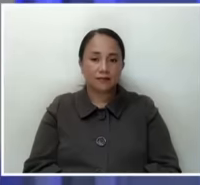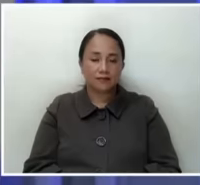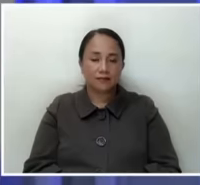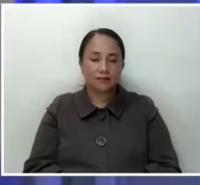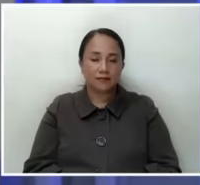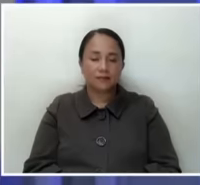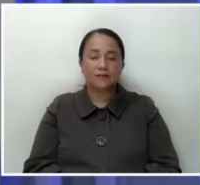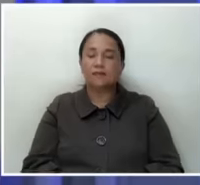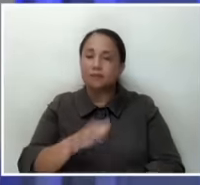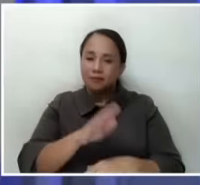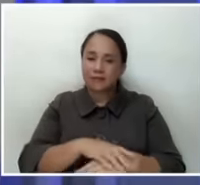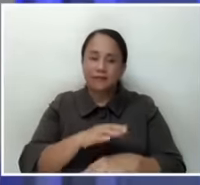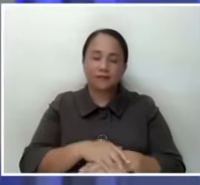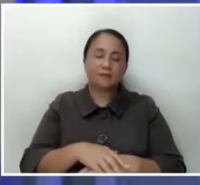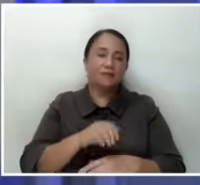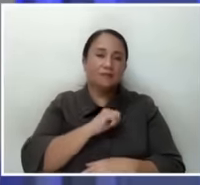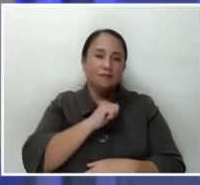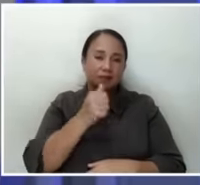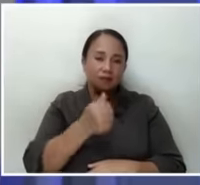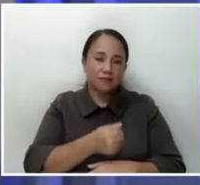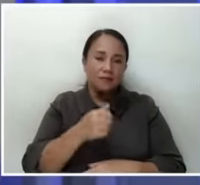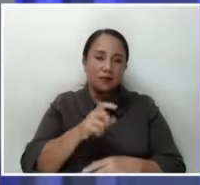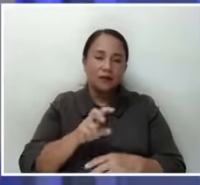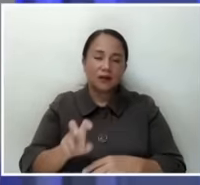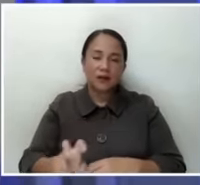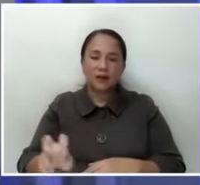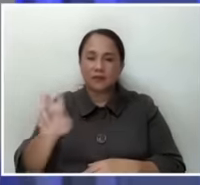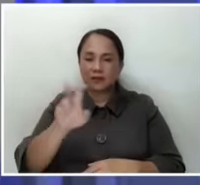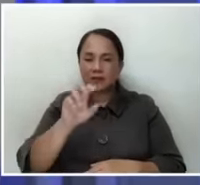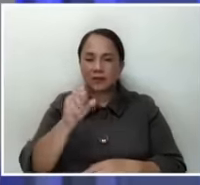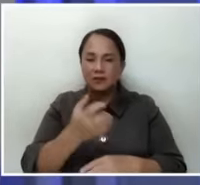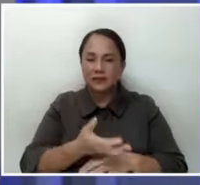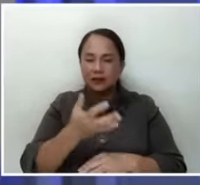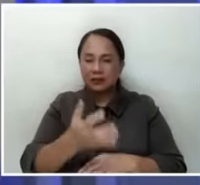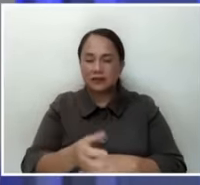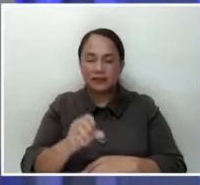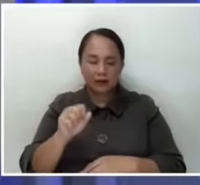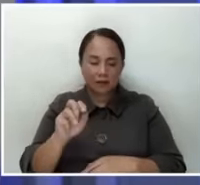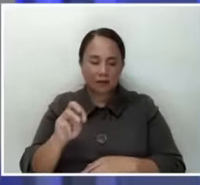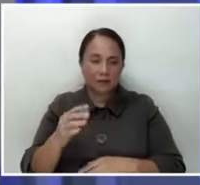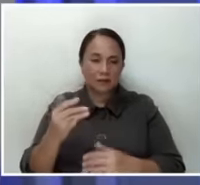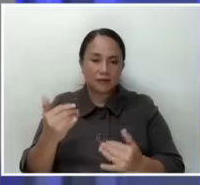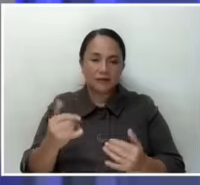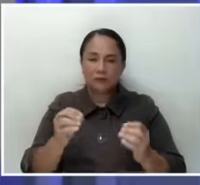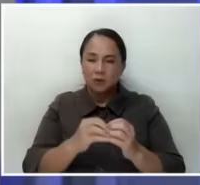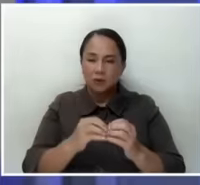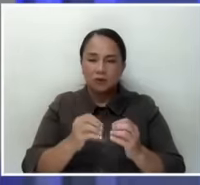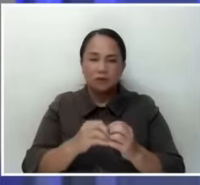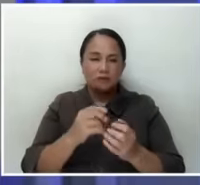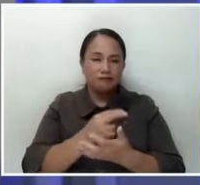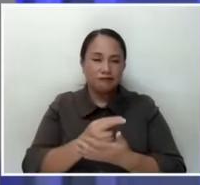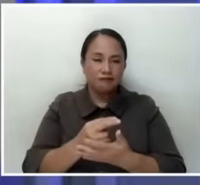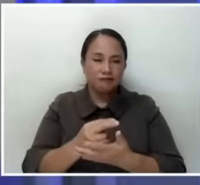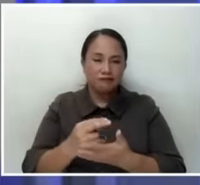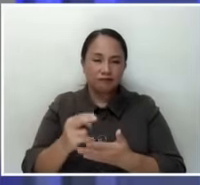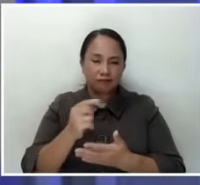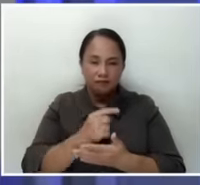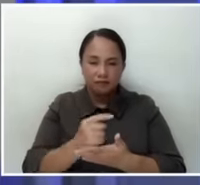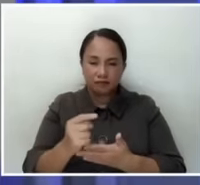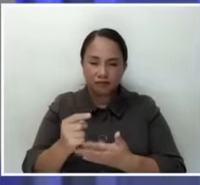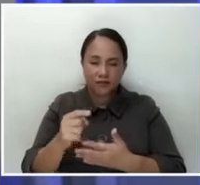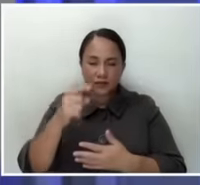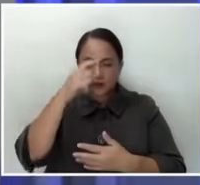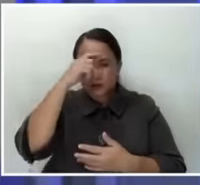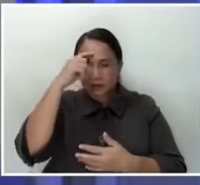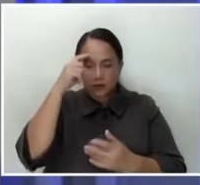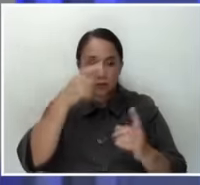Nagbabala ang otoridad laban sa mga travel scam na inaasahang dadami pa ngayong summer at Holy Week. Gaya na lamang nang nangyari sa